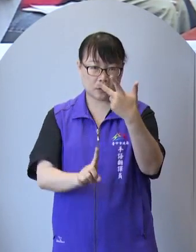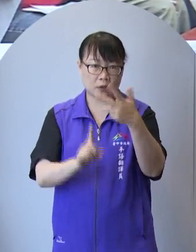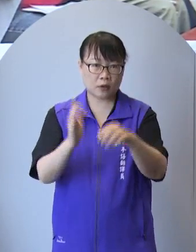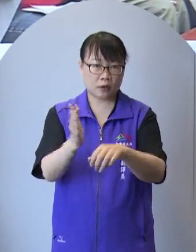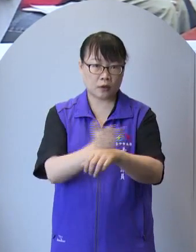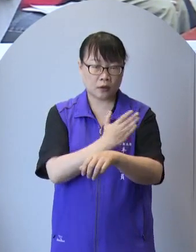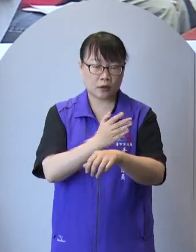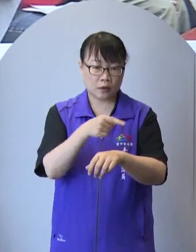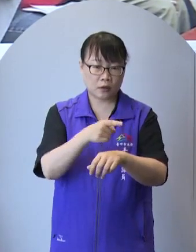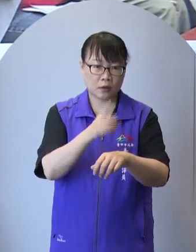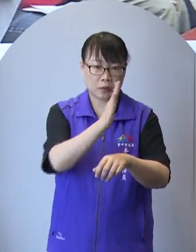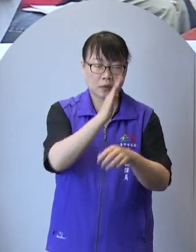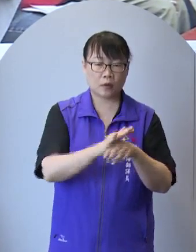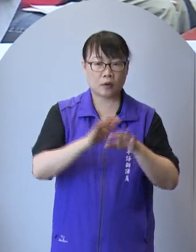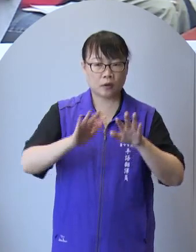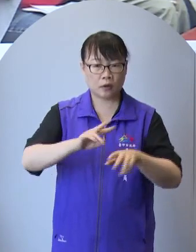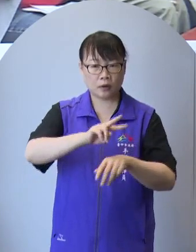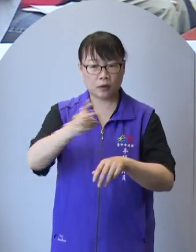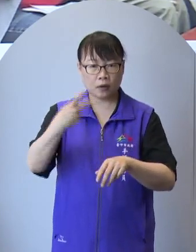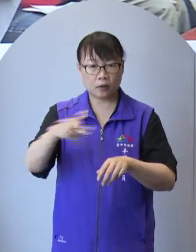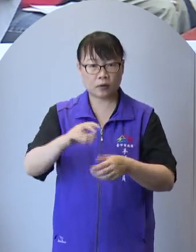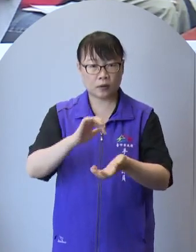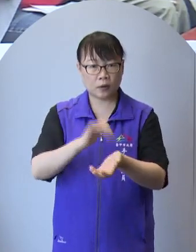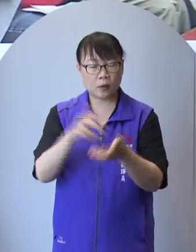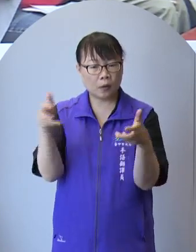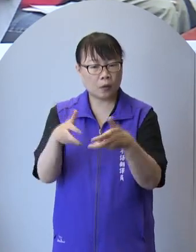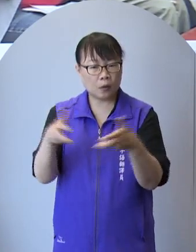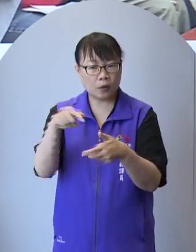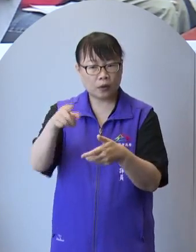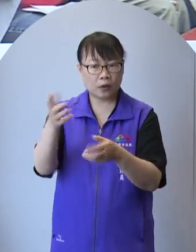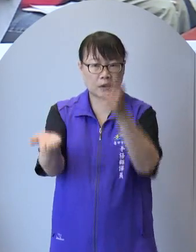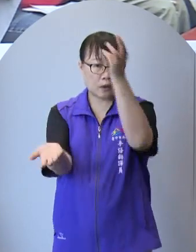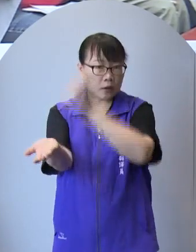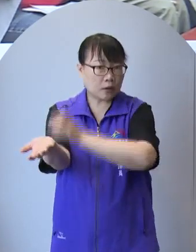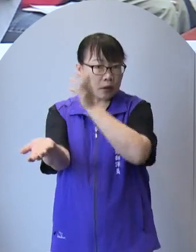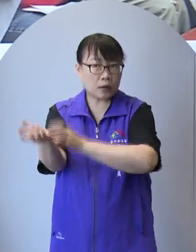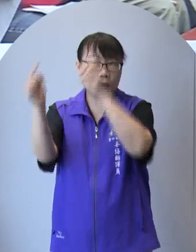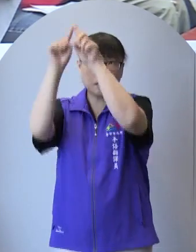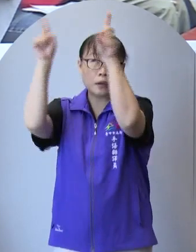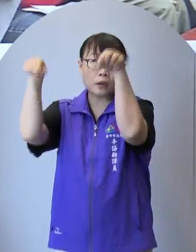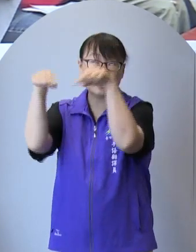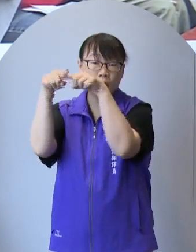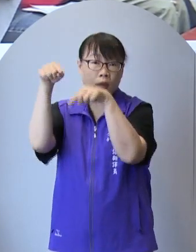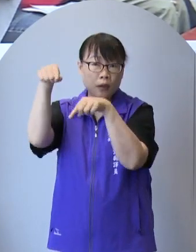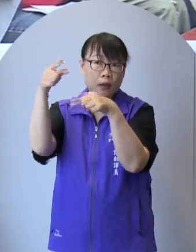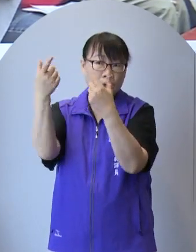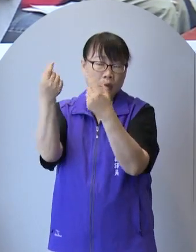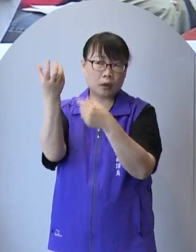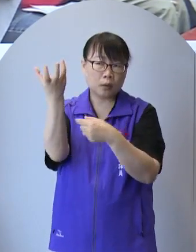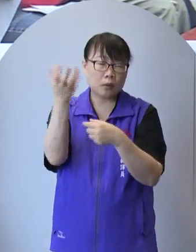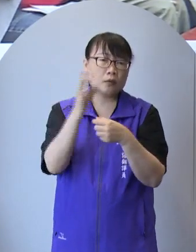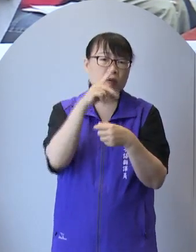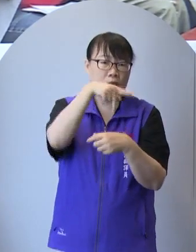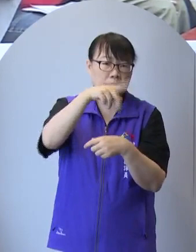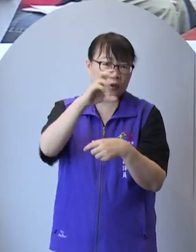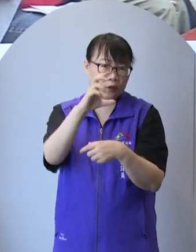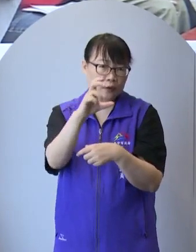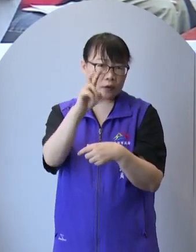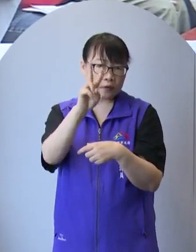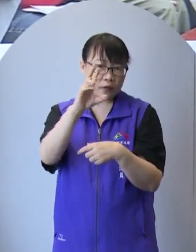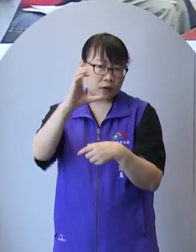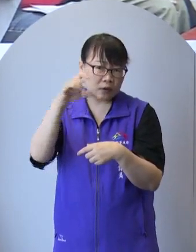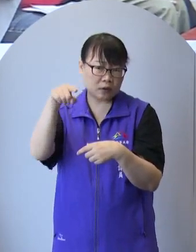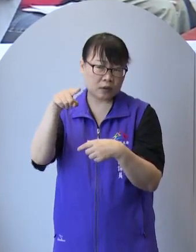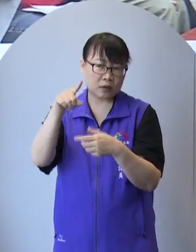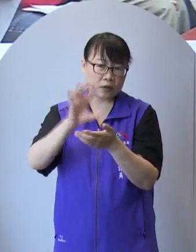医疗用的点滴袋。好，各位看到点滴袋的塑胶，有些还是属于 PVC 材质。那因为这个 PVC 对我们台湾的垃圾处